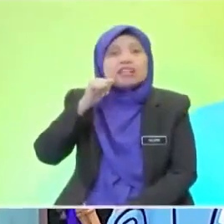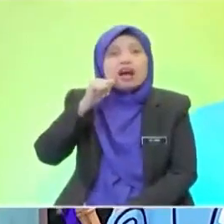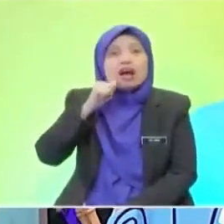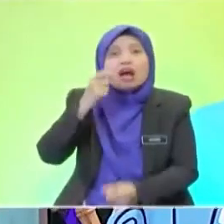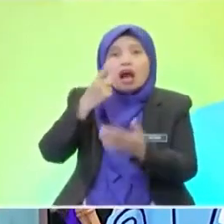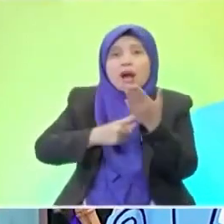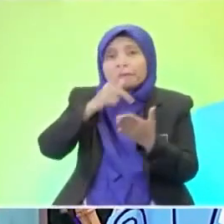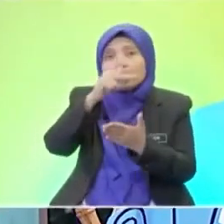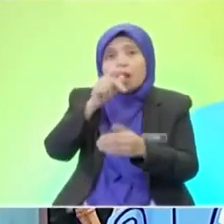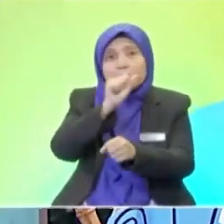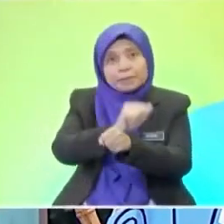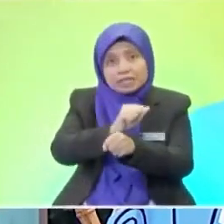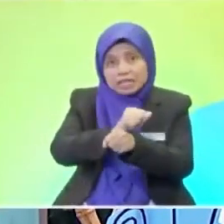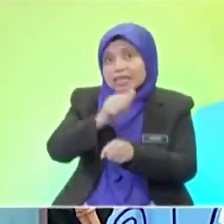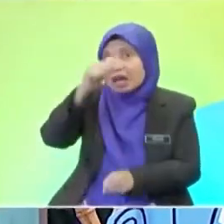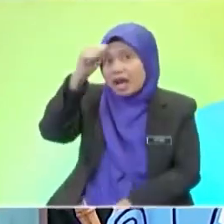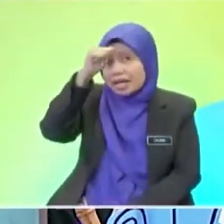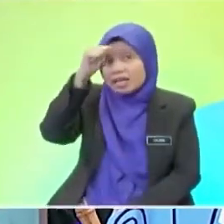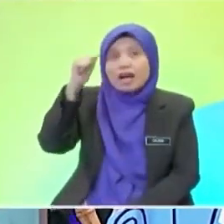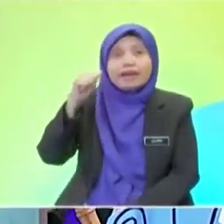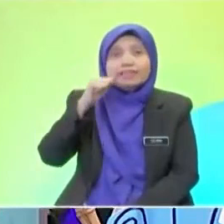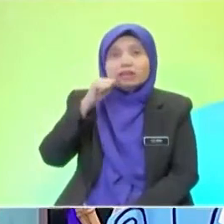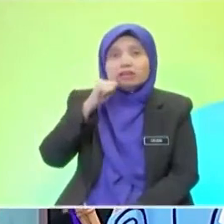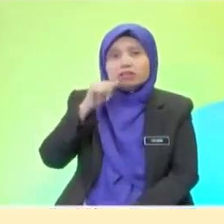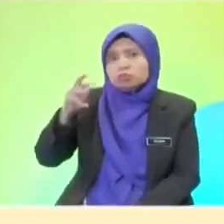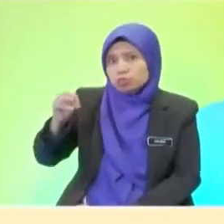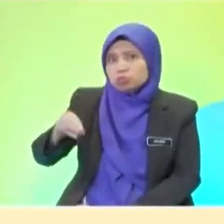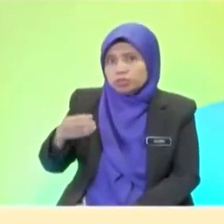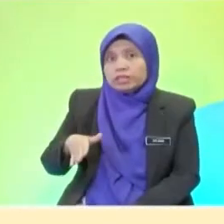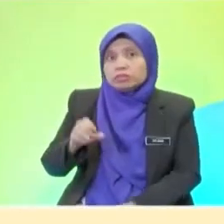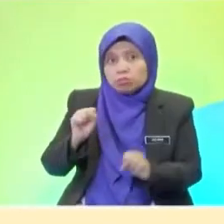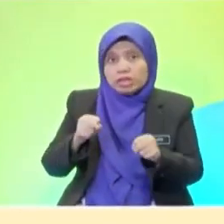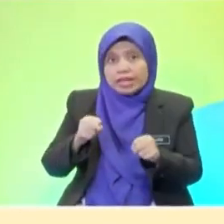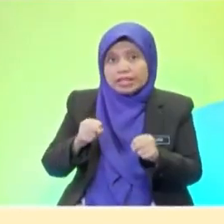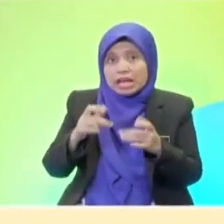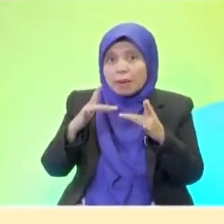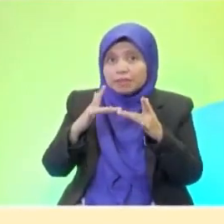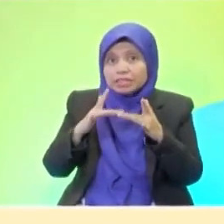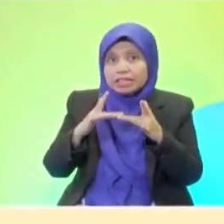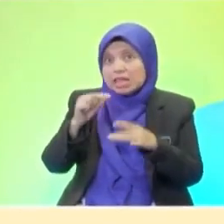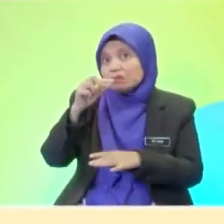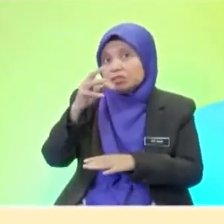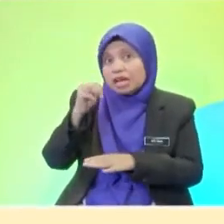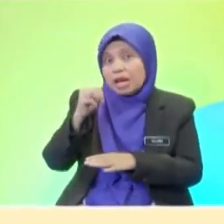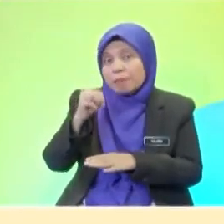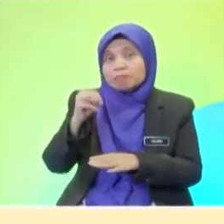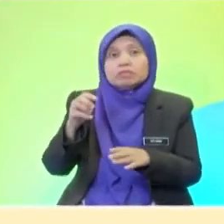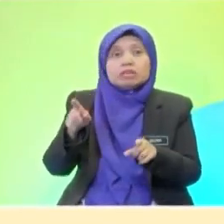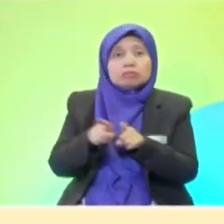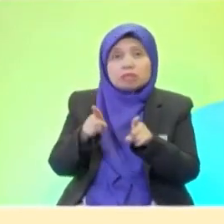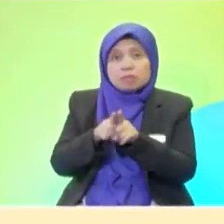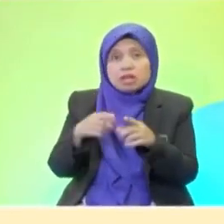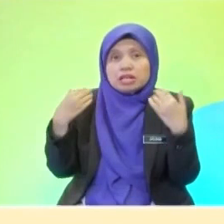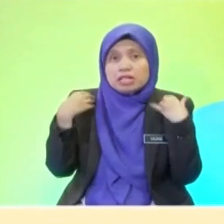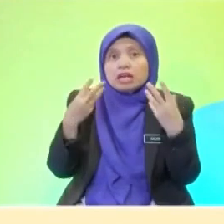pekerjaannya Bagaimana murid-murid dalam kalian yang bersama di studio kita hari ini dan kalian ada tak ya